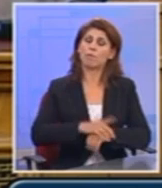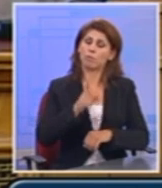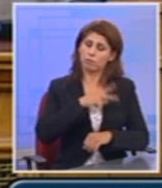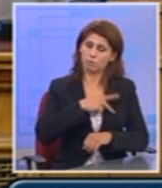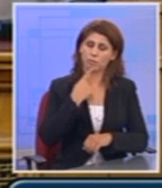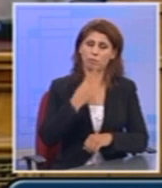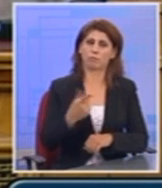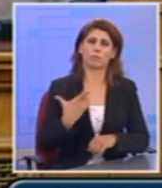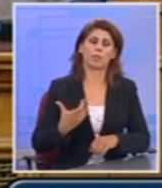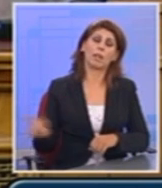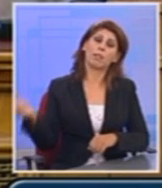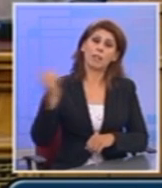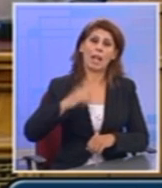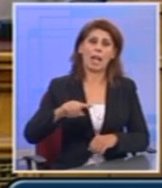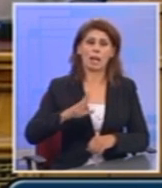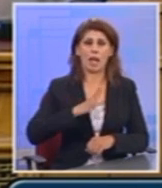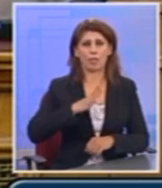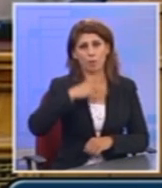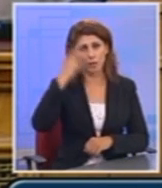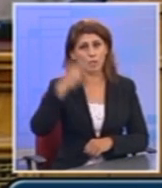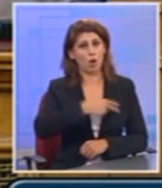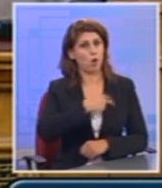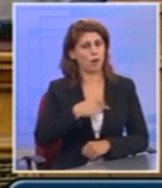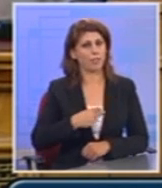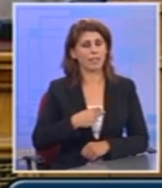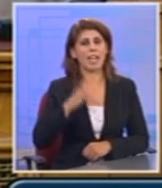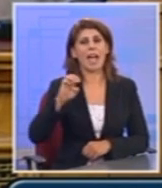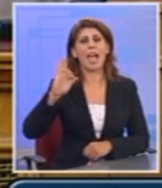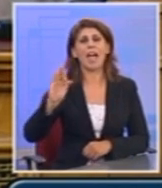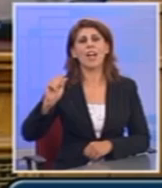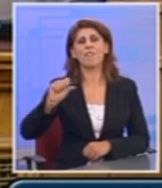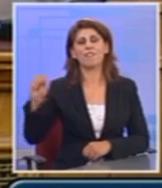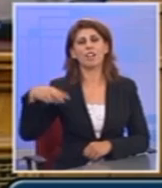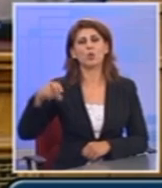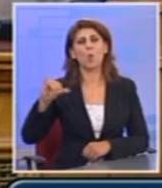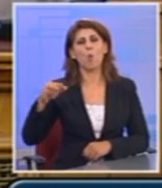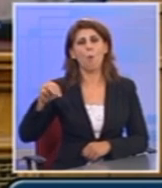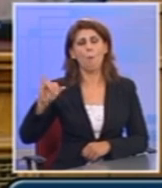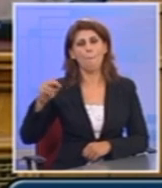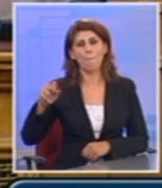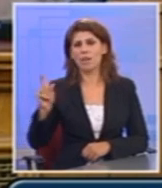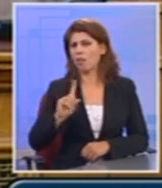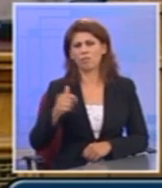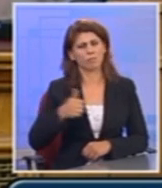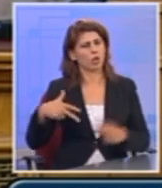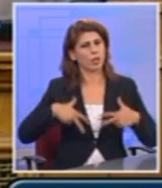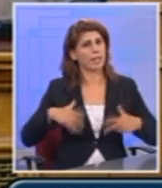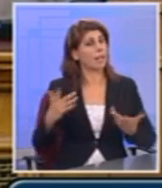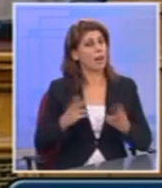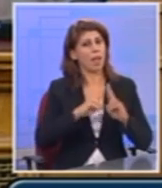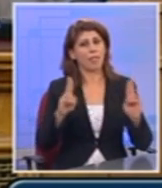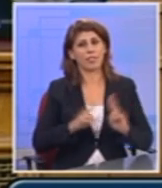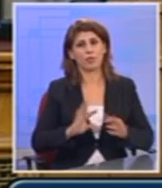αναφέρθηκε και για τα άλλα ανθρώπινα δικαιώματα ο καθηγητής φας λούμινα δεσμεύουν όχι μόνο τα κράτη αλλά και τους διεθνείς